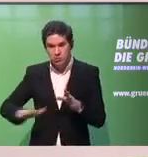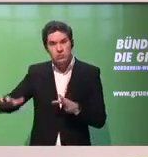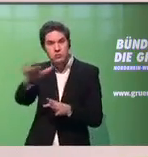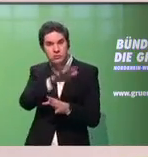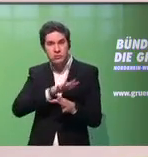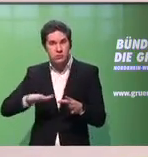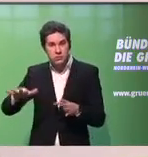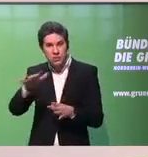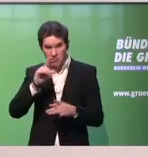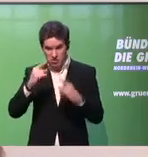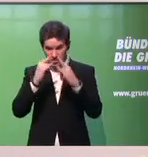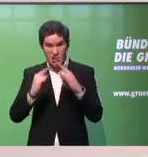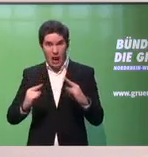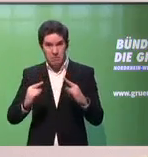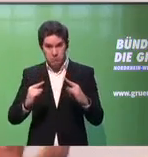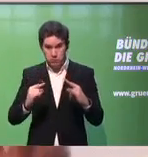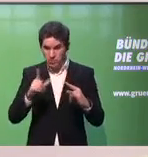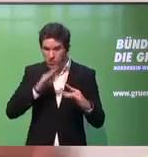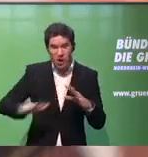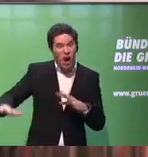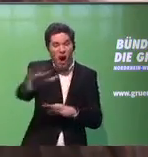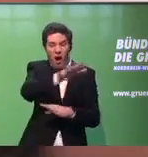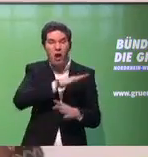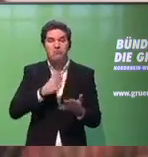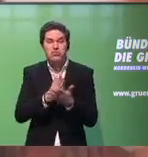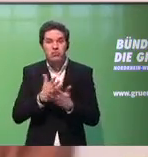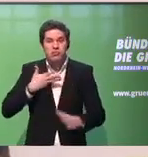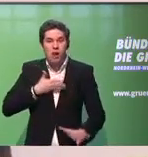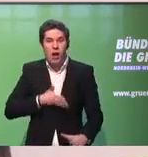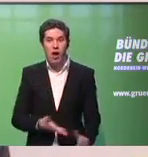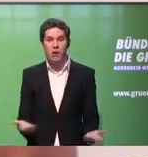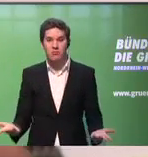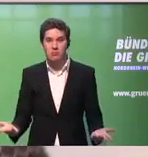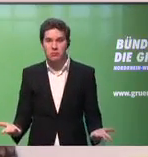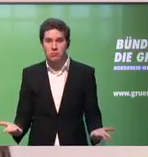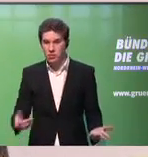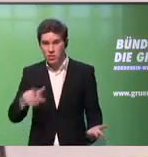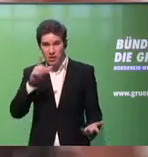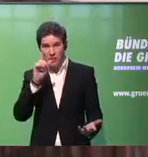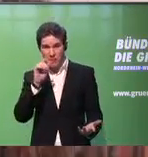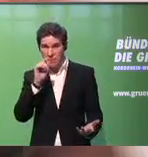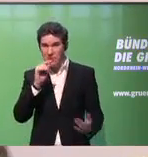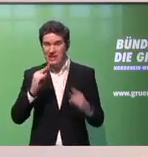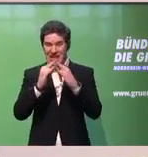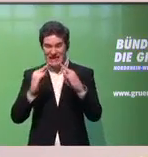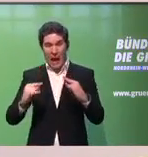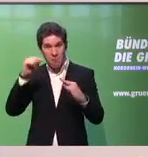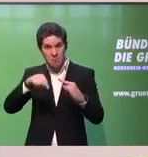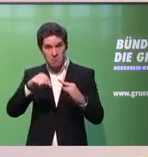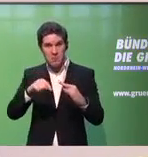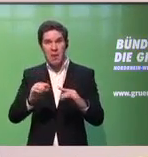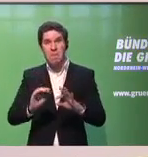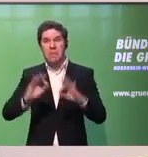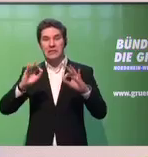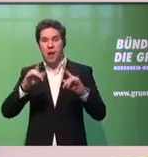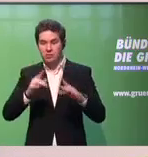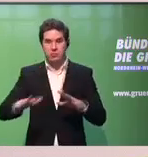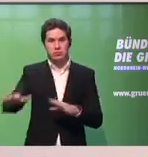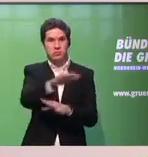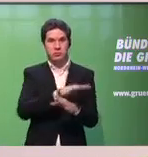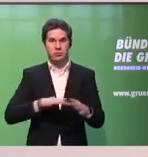diese Camps, ja, in großer Armut lebt. Also es ist ein gradueller Unterschied zwischen denen in den Camps und denen draußen